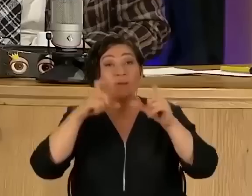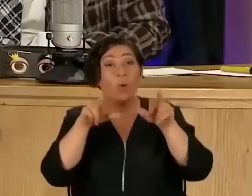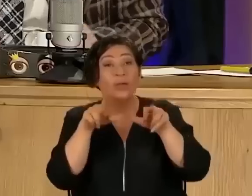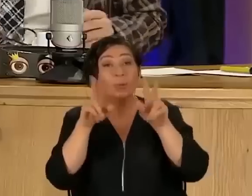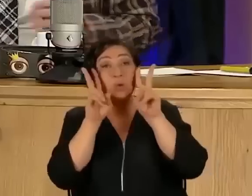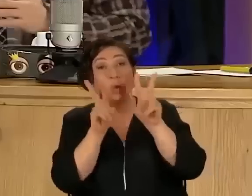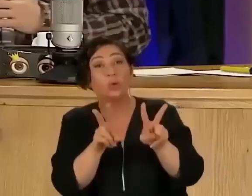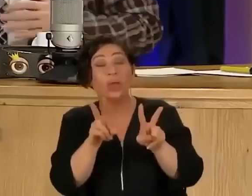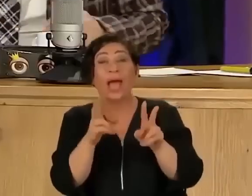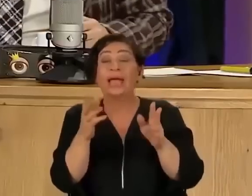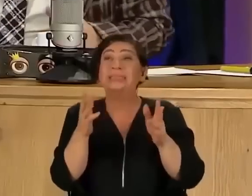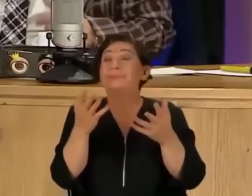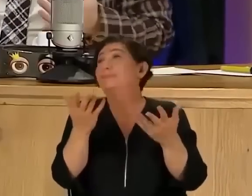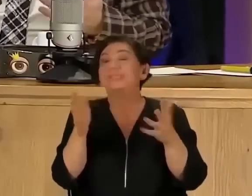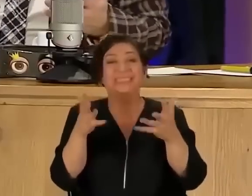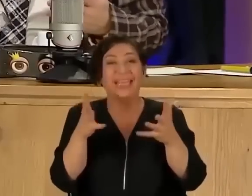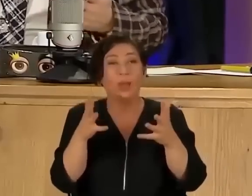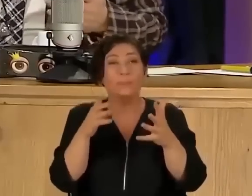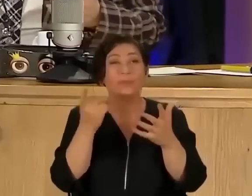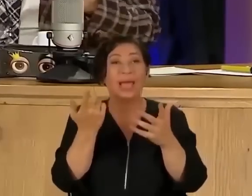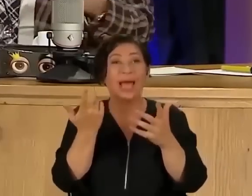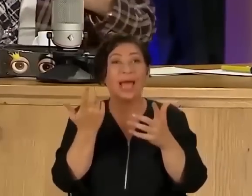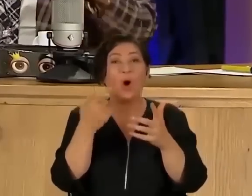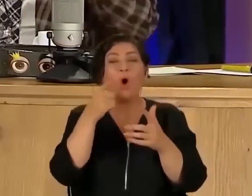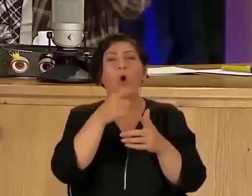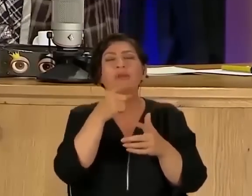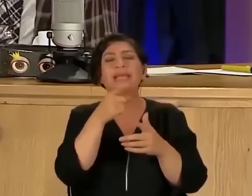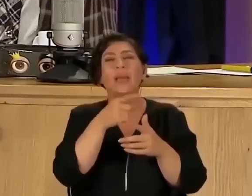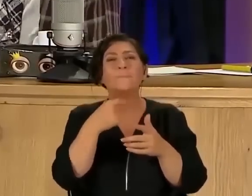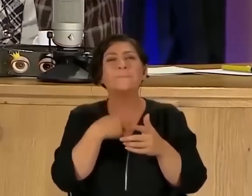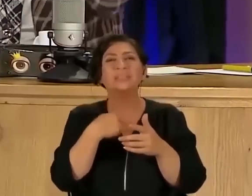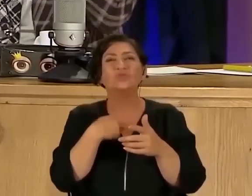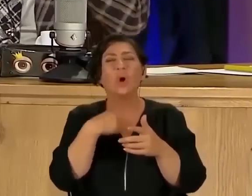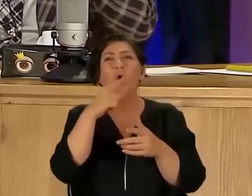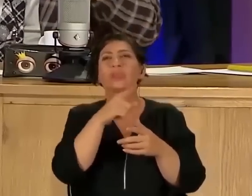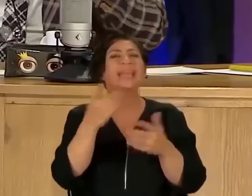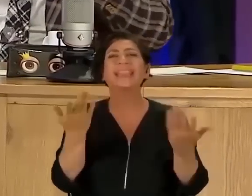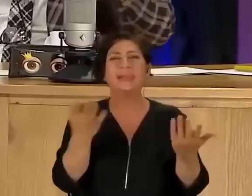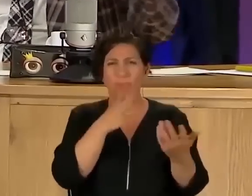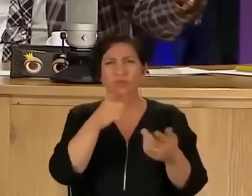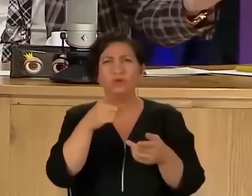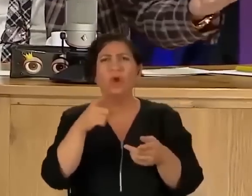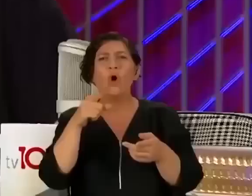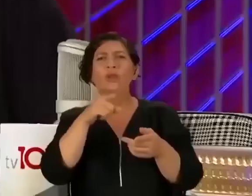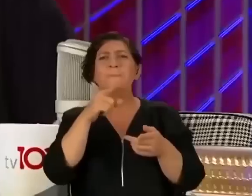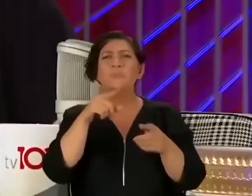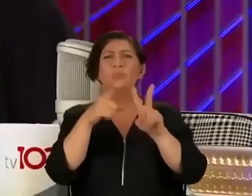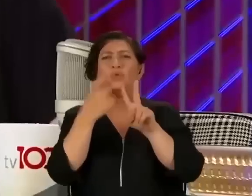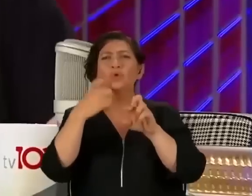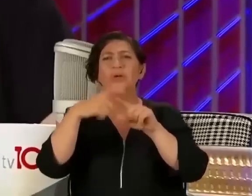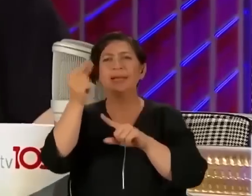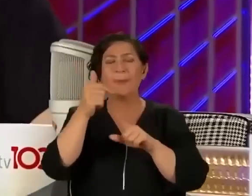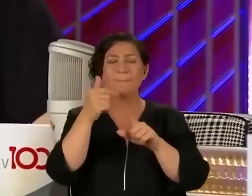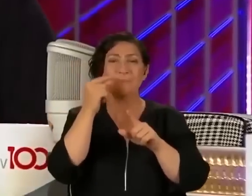gibi göründü hakikaten. Öyle oldu, sanki biraz... ama oradaki bence oradaki durum şuydu. Yani hakikaten bu Nuri Bilge